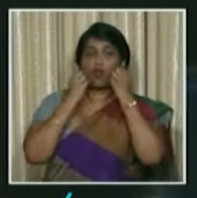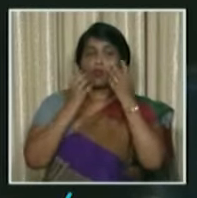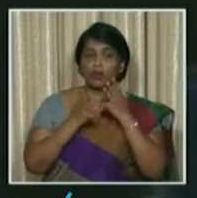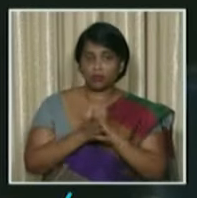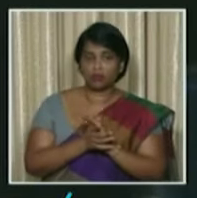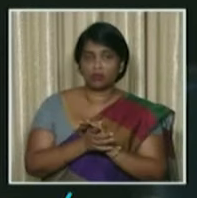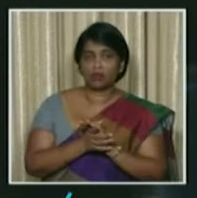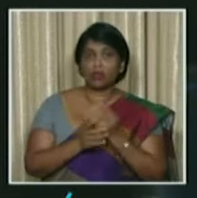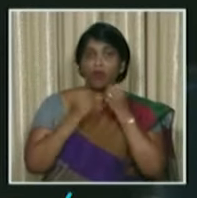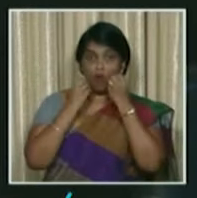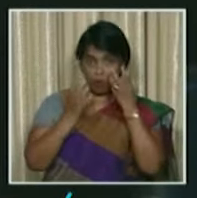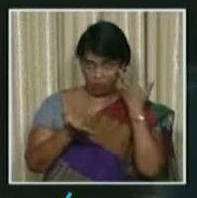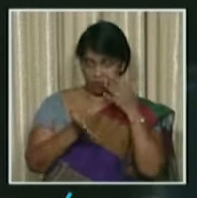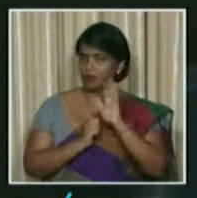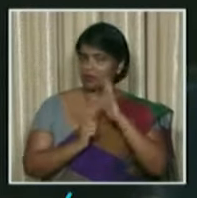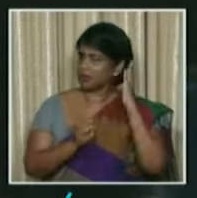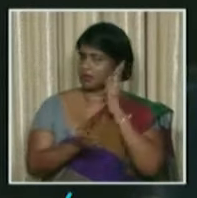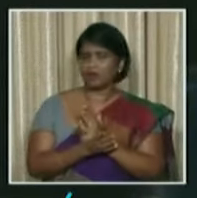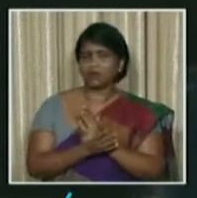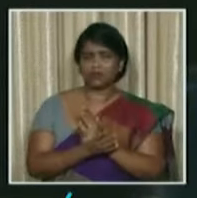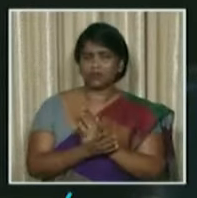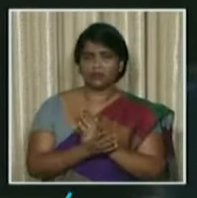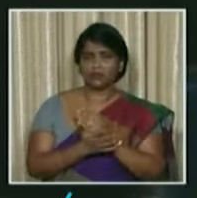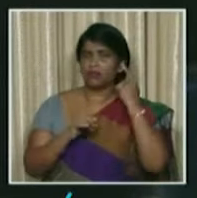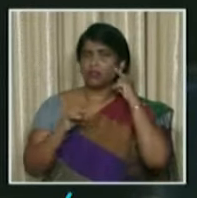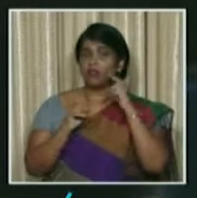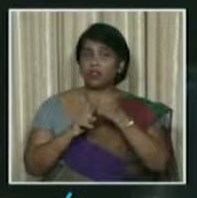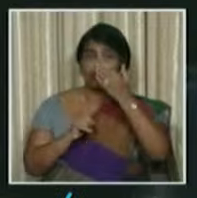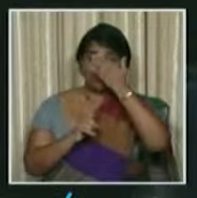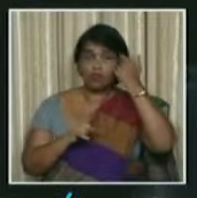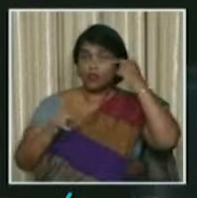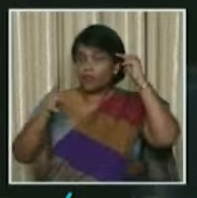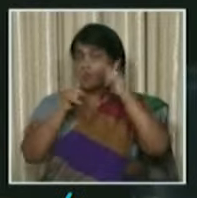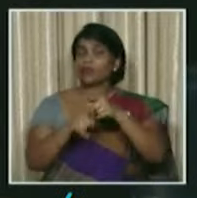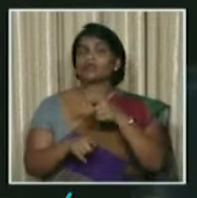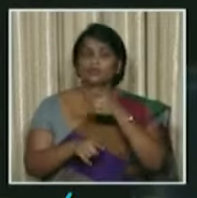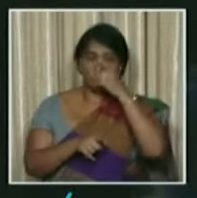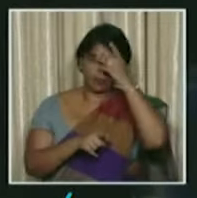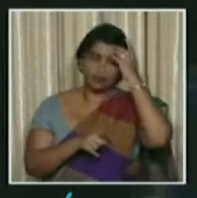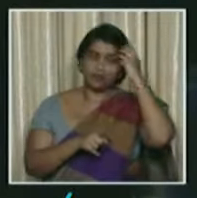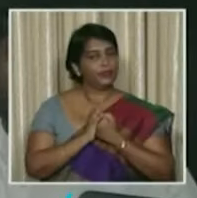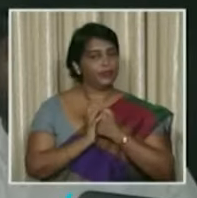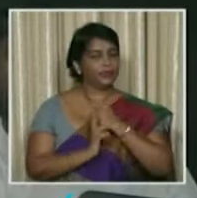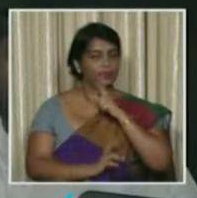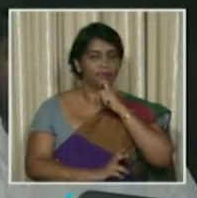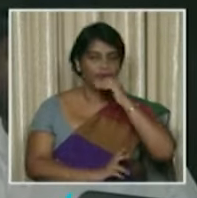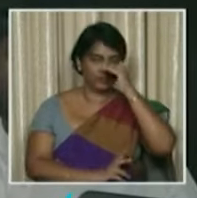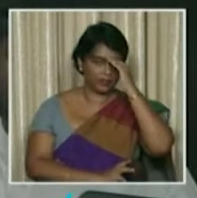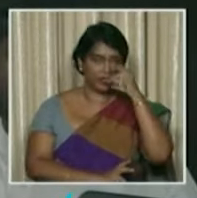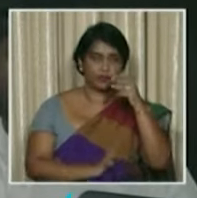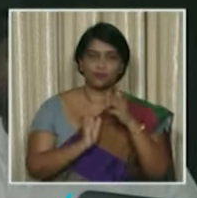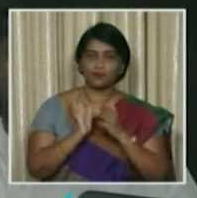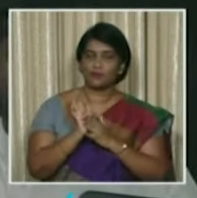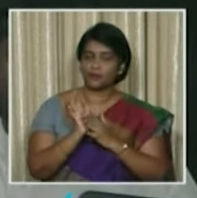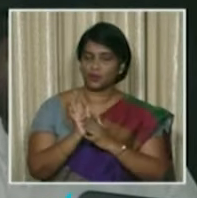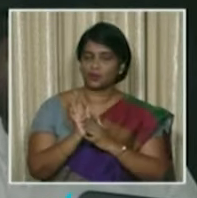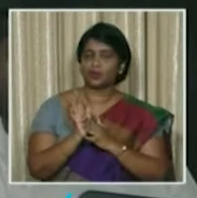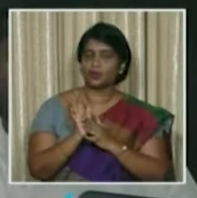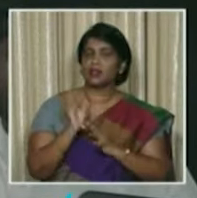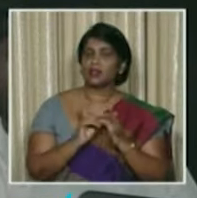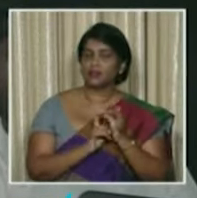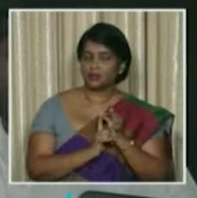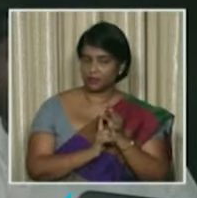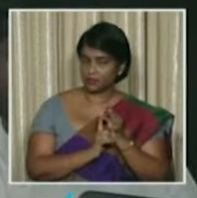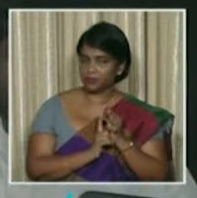කතා කරලා ඒගලන්ට මේ මේ සුවපතන්නද මේක ඉලක්ක කරන්නේ දෙමළ ජනයා ඉච්ච කරන්නේ ඔබතුමාගේ මම මිලදෙන්නේ නැහැ කියන කවුද මනෝගෂ ගණේෂන්